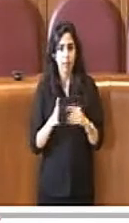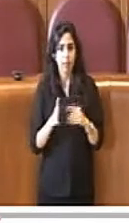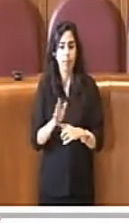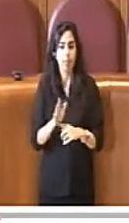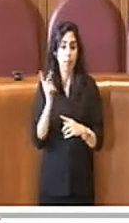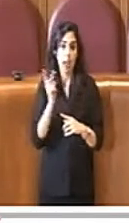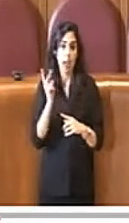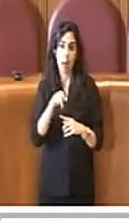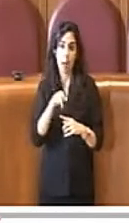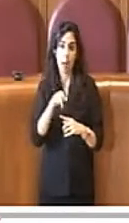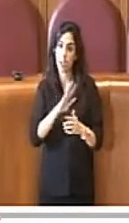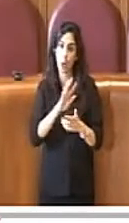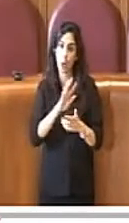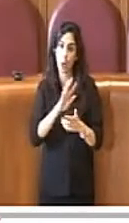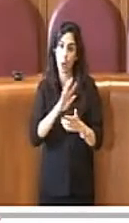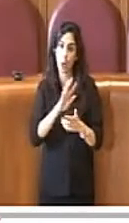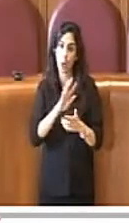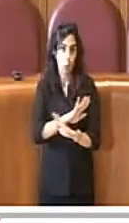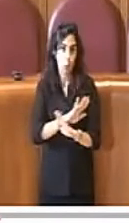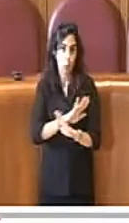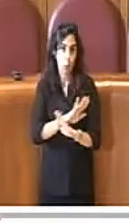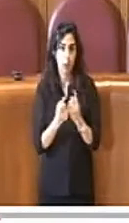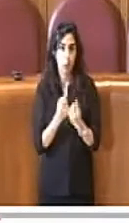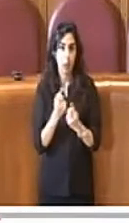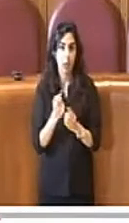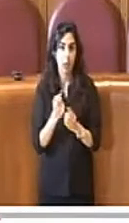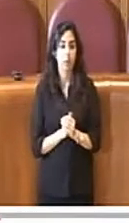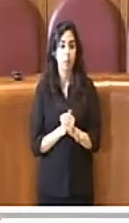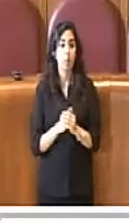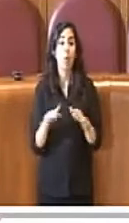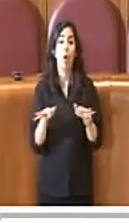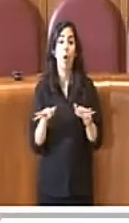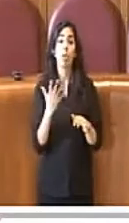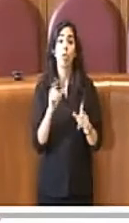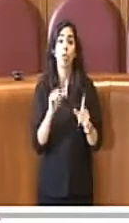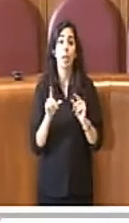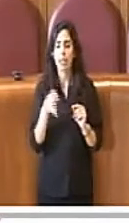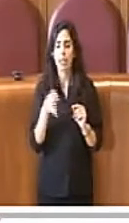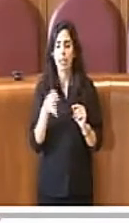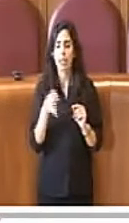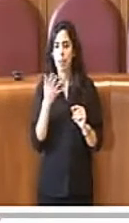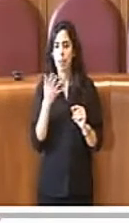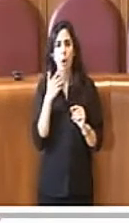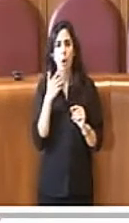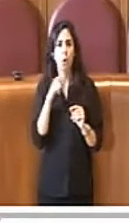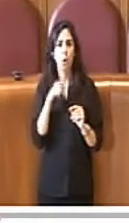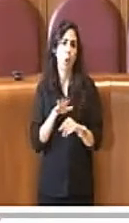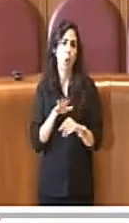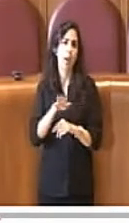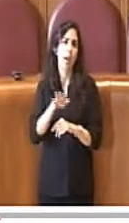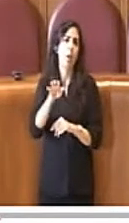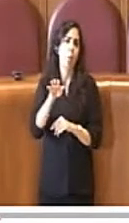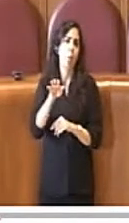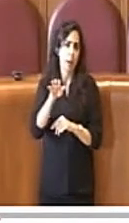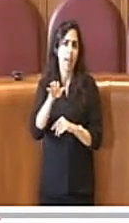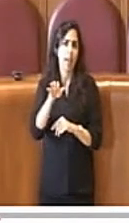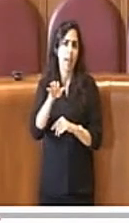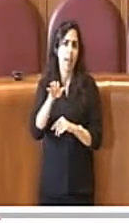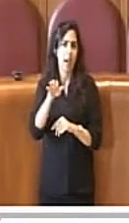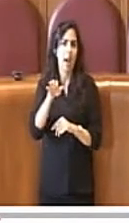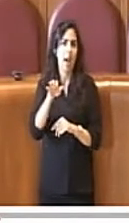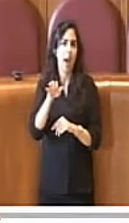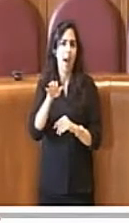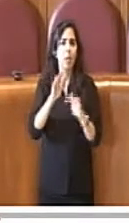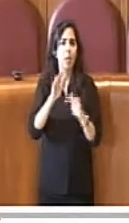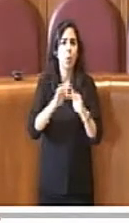notevole confusione e complessità. Il Movimento 5 Stelle si è sempre mosso nella direzione del recupero e salvaguardia di